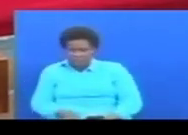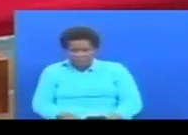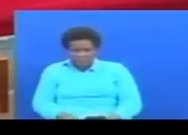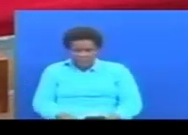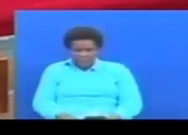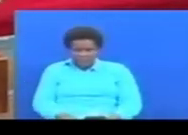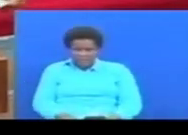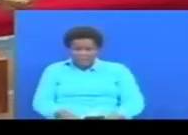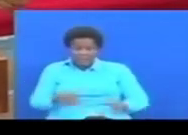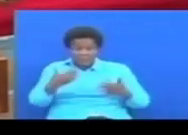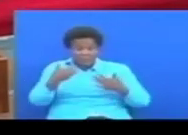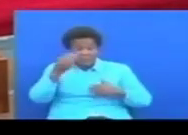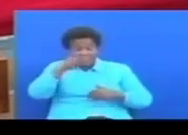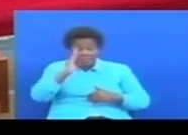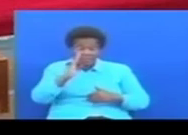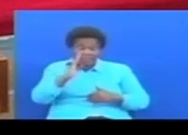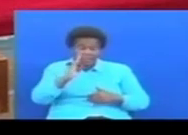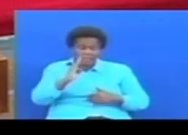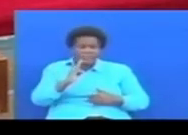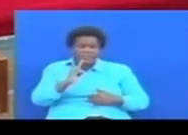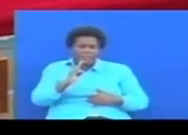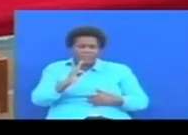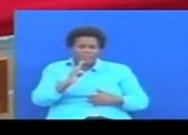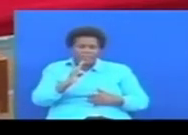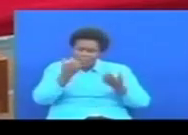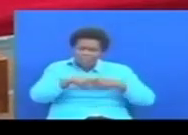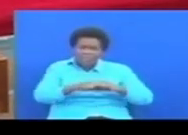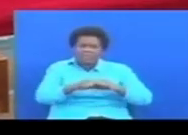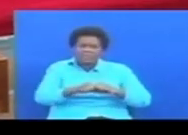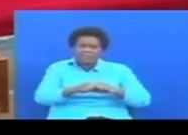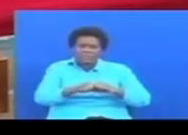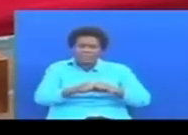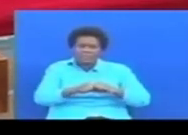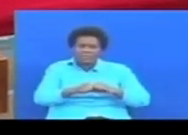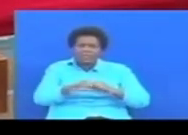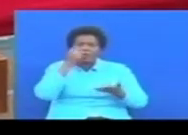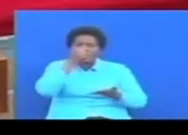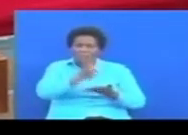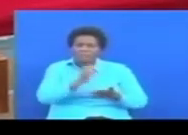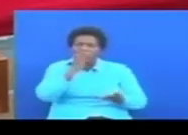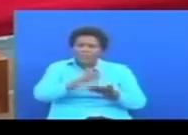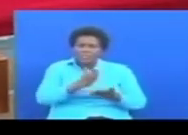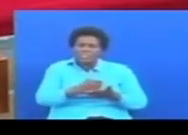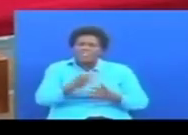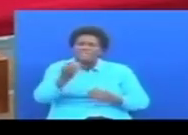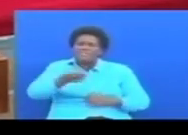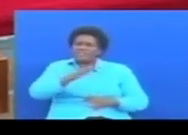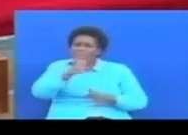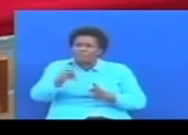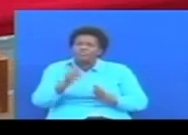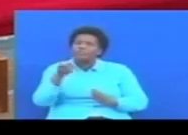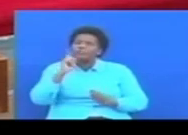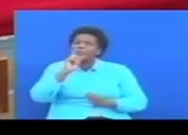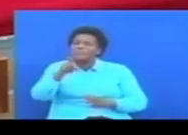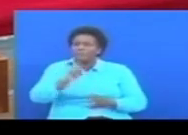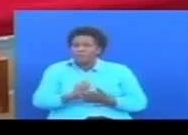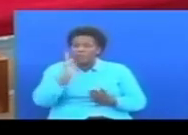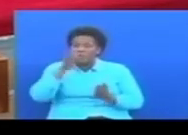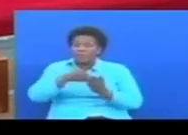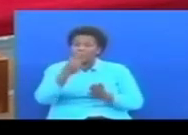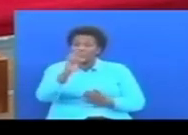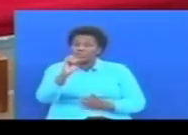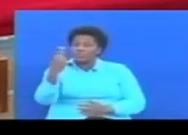wa azma ya serikali ya kufikisha umeme katika vijiji vyote nchini ifikapo mwaka 2021, vijiji 44 ambavyo havijafikiwa na umeme katika